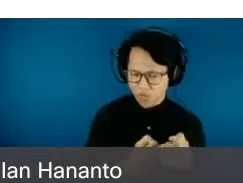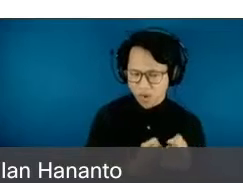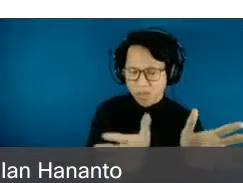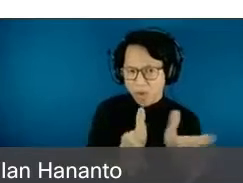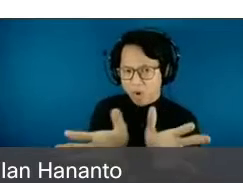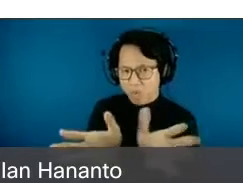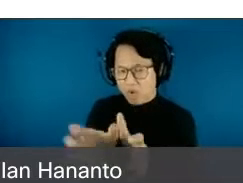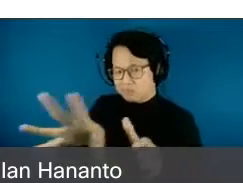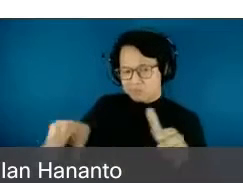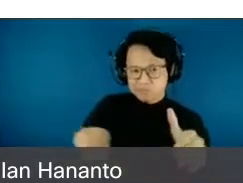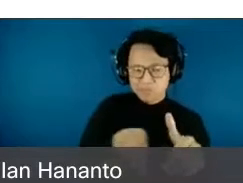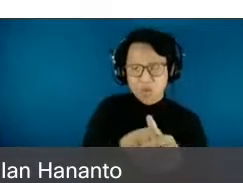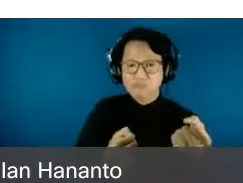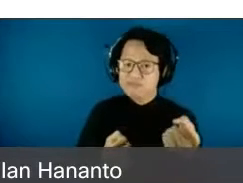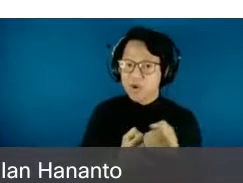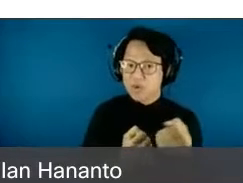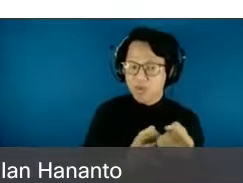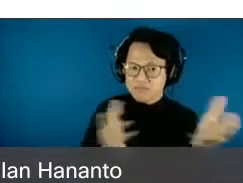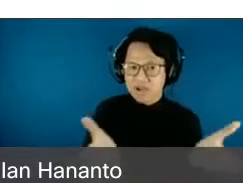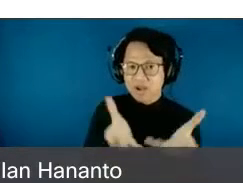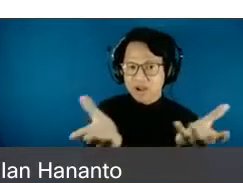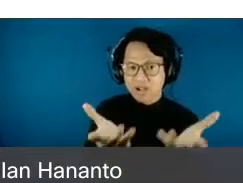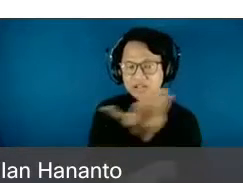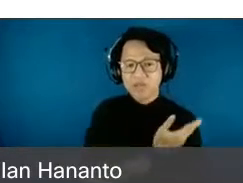pemberdayaan disabilitas.